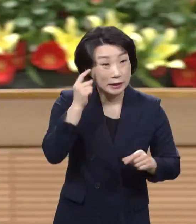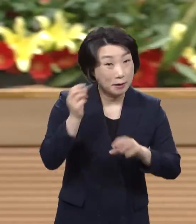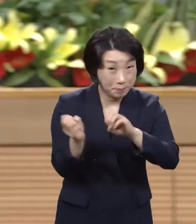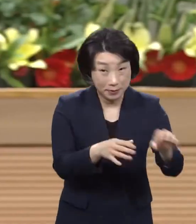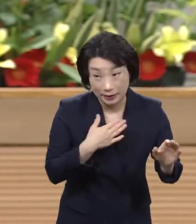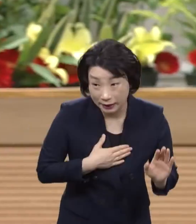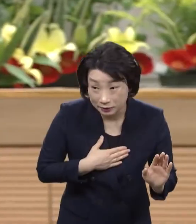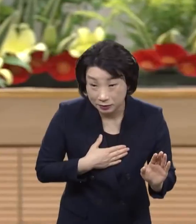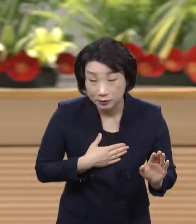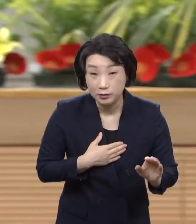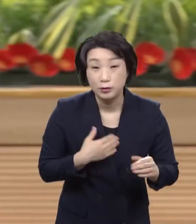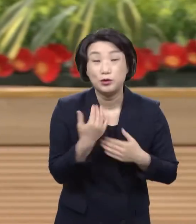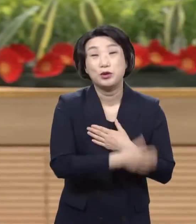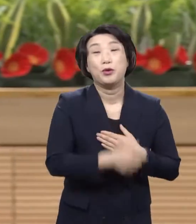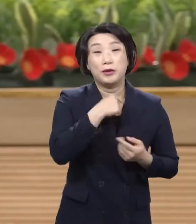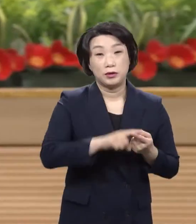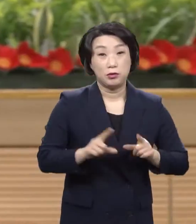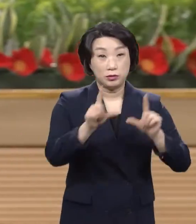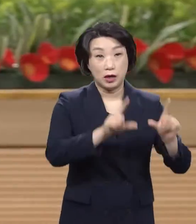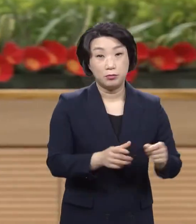육신대로 살면 손해가 많은데요.